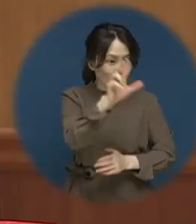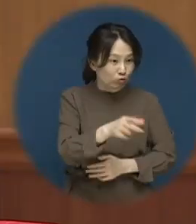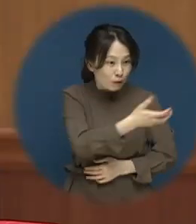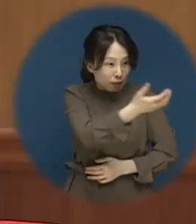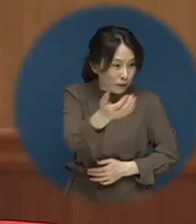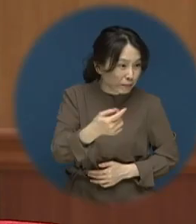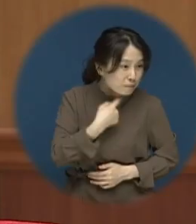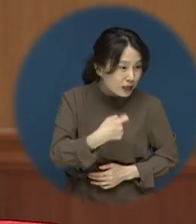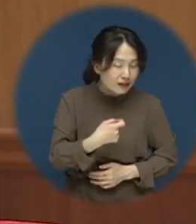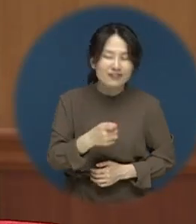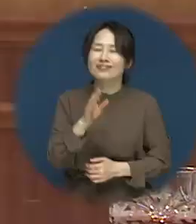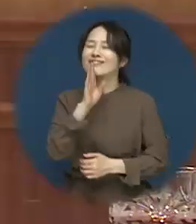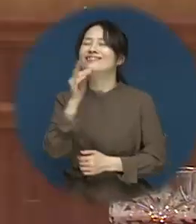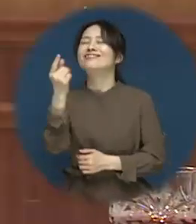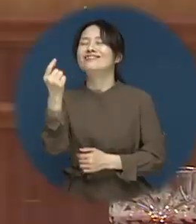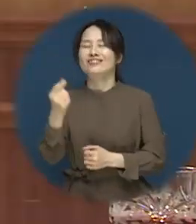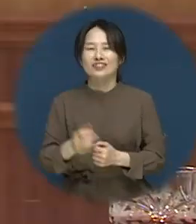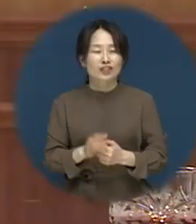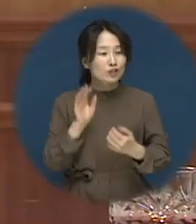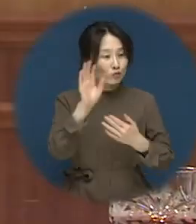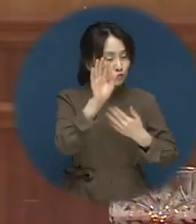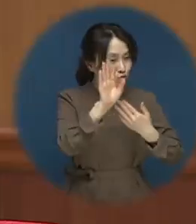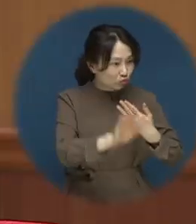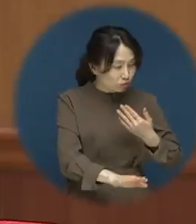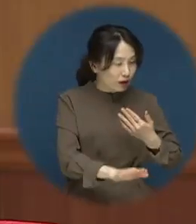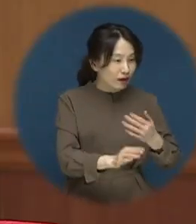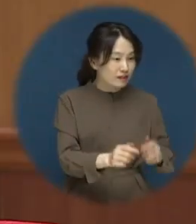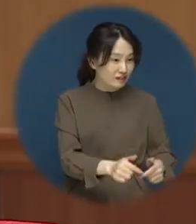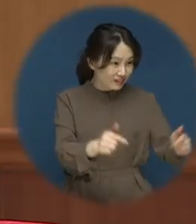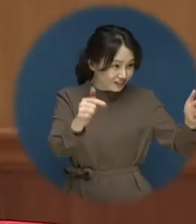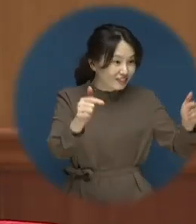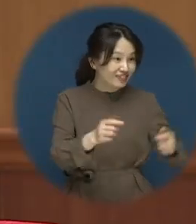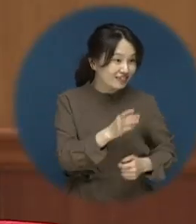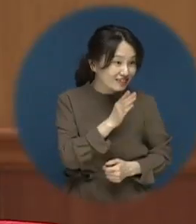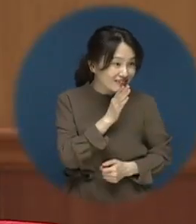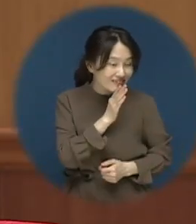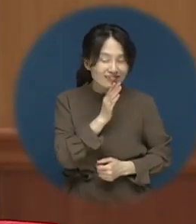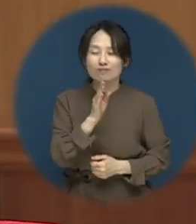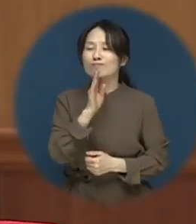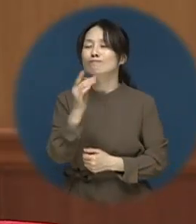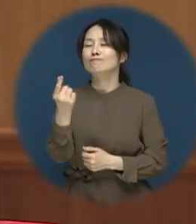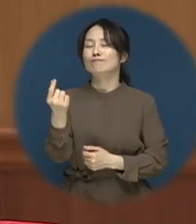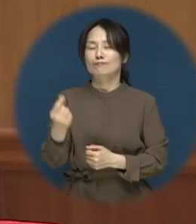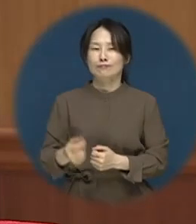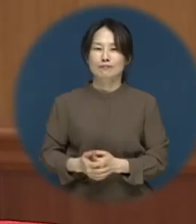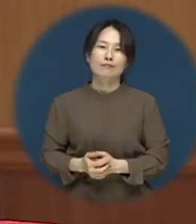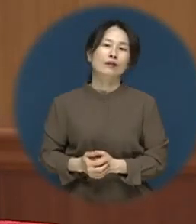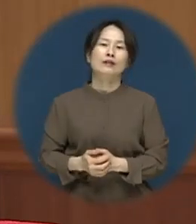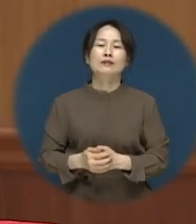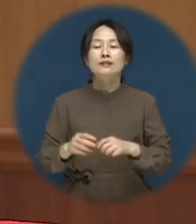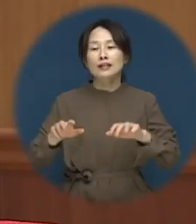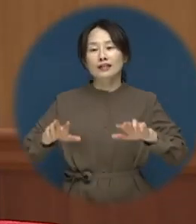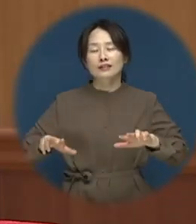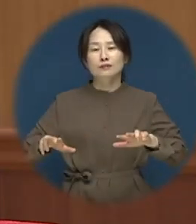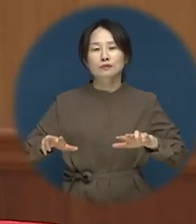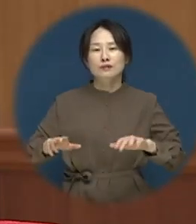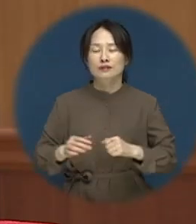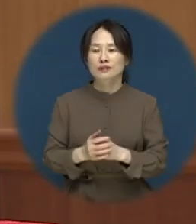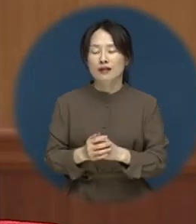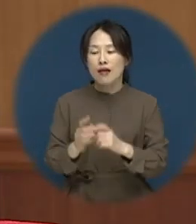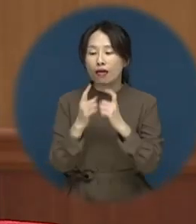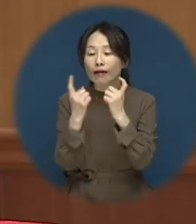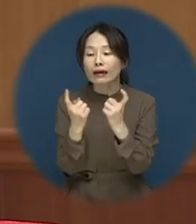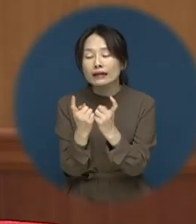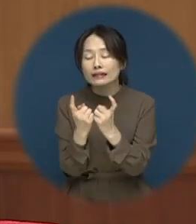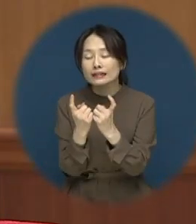다녔죠. 그 후에 이제 후배들이 많아지면서. 예, 지금도 이제 전국을 다니는 게 꼭 지자체 문제가 아니고 이제 개인이